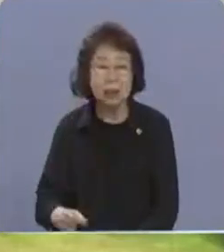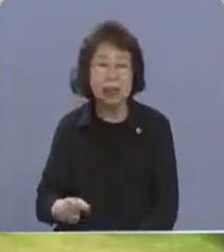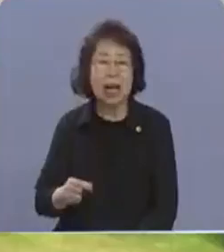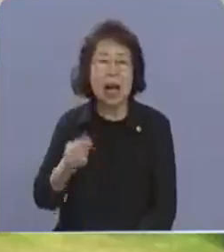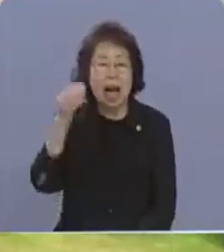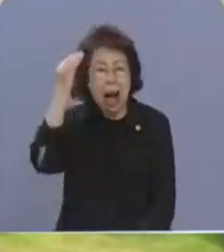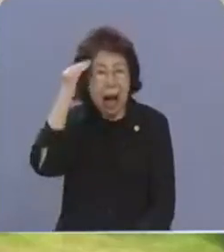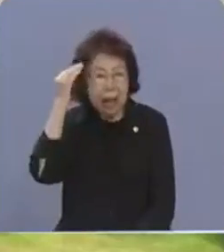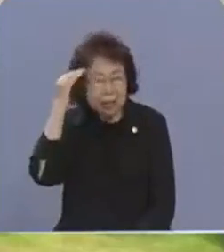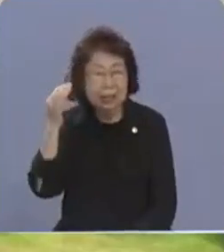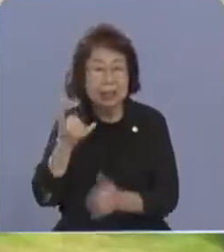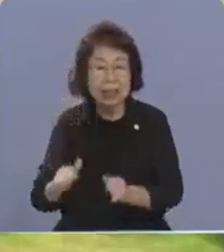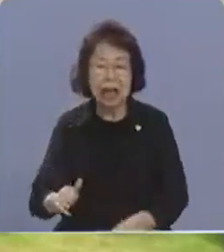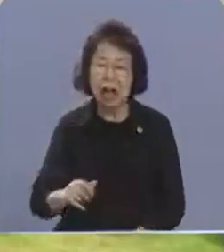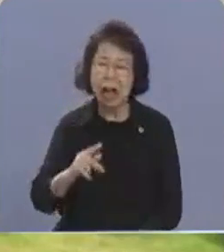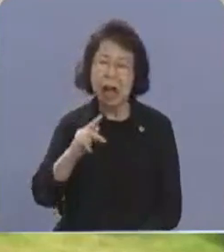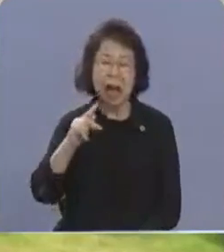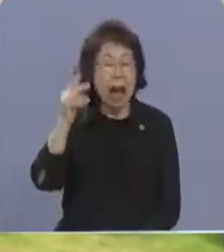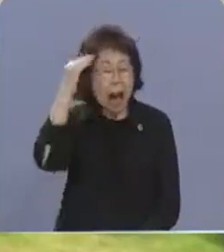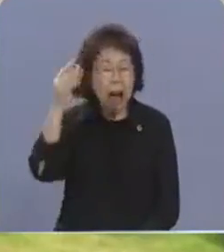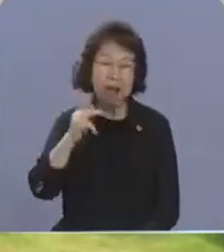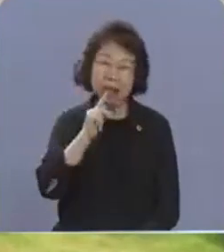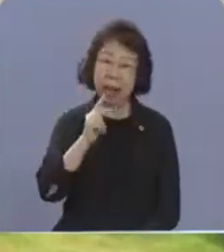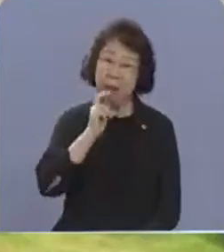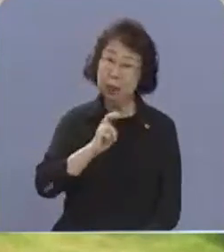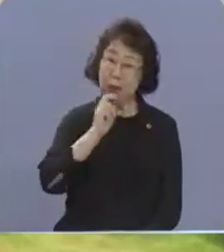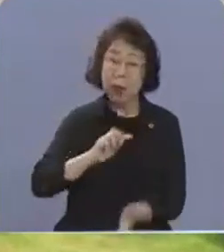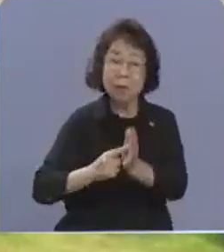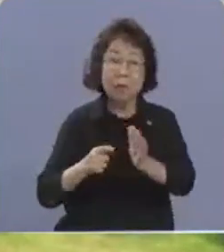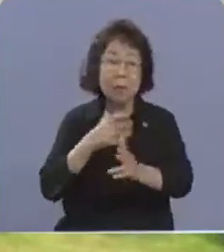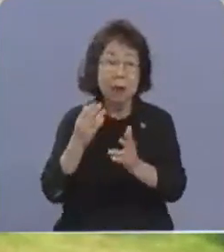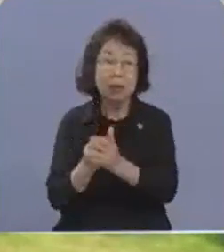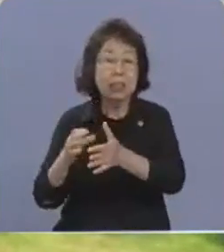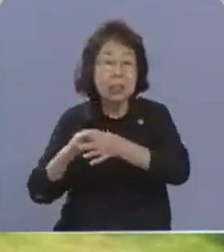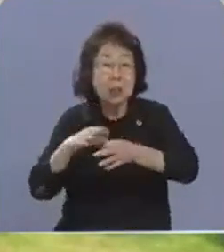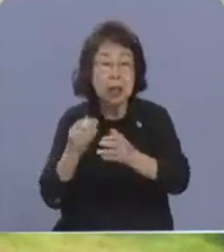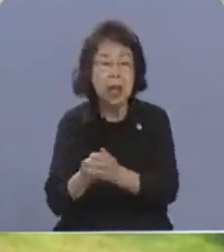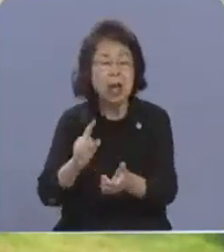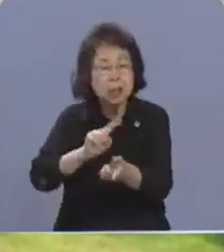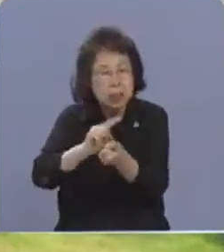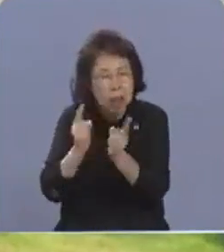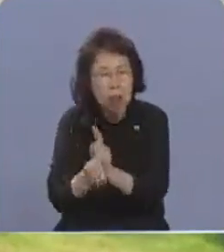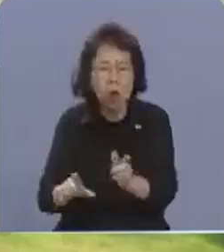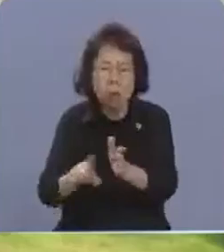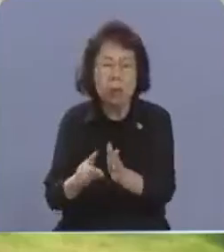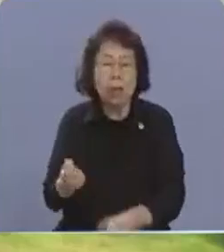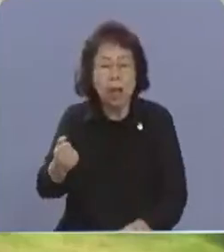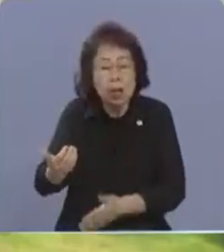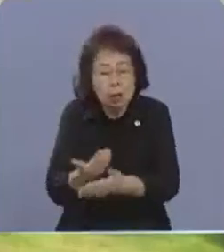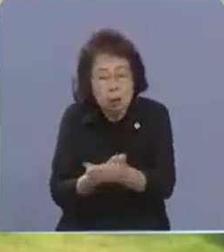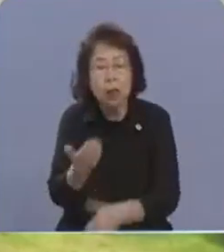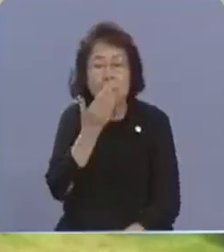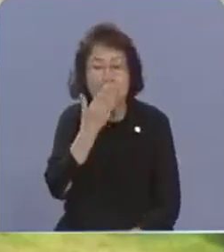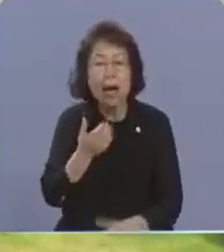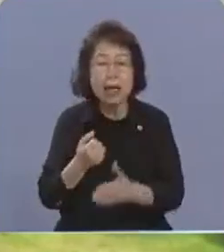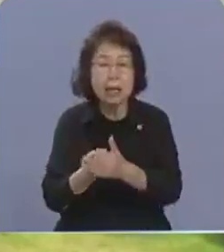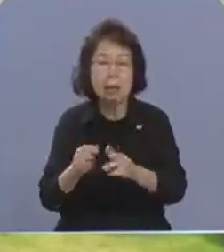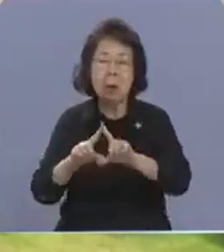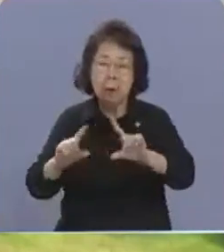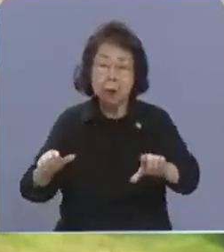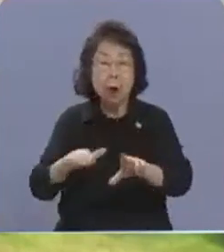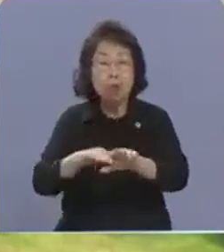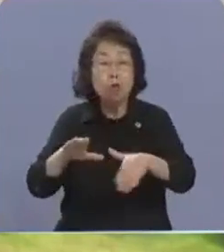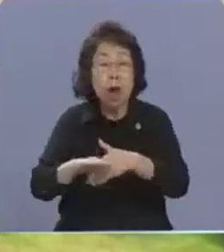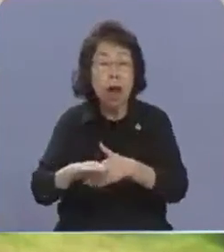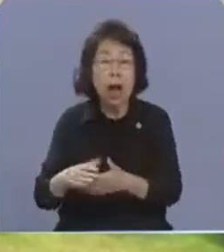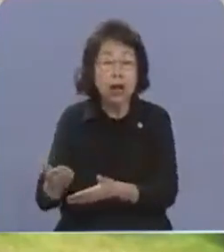젊은이들이 K-POP이라든지 또는 J-POP이라든지 즐기게 되는 그런 걸 통해서 상호 신뢰, 교류가 깊어지게 되니까 이러한 문화